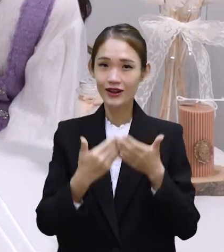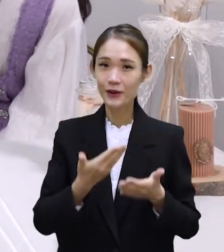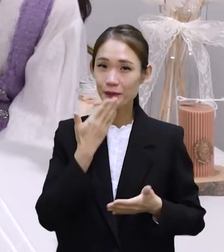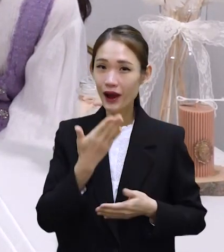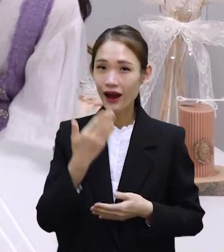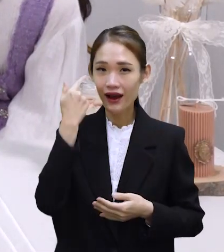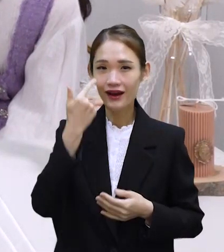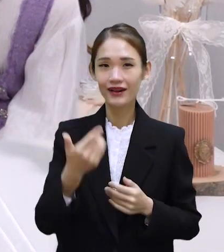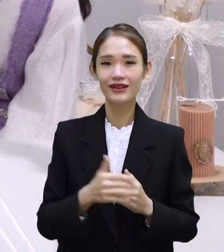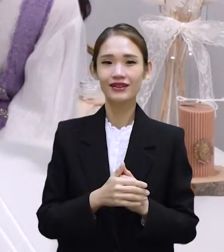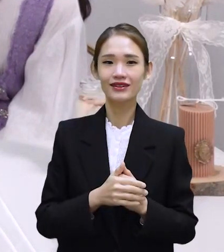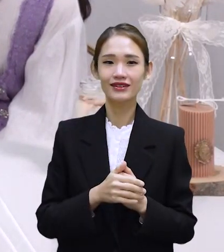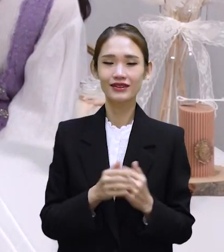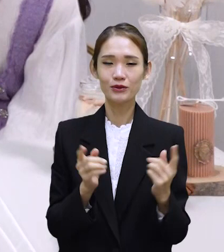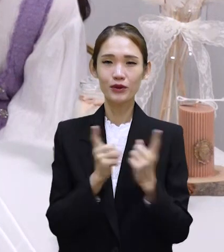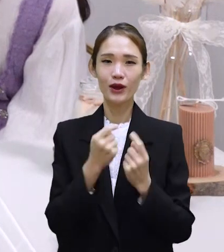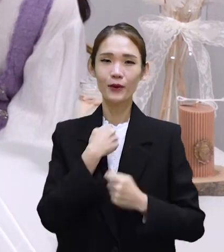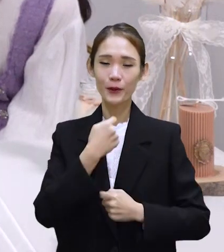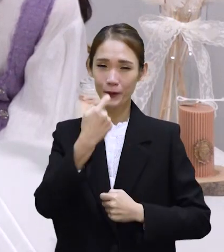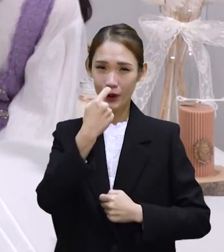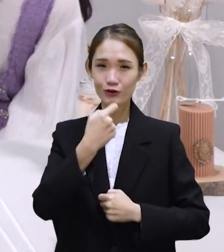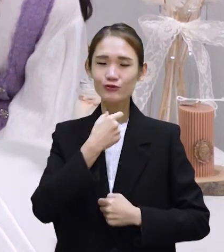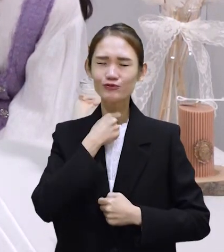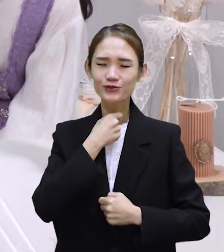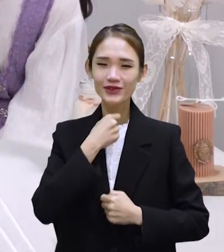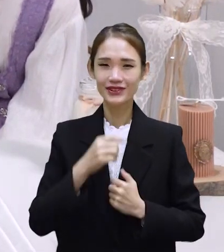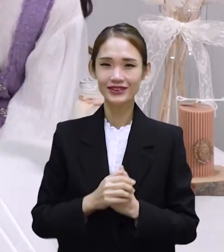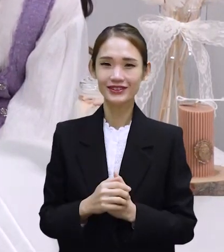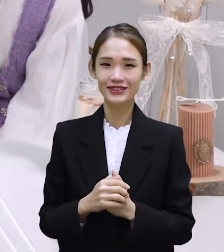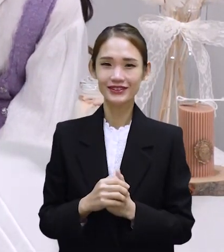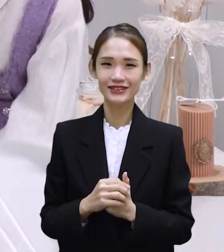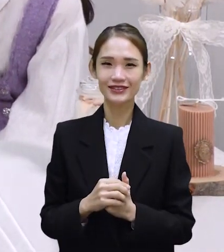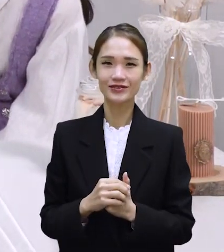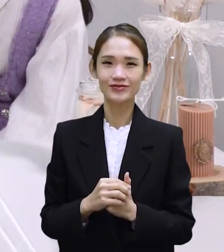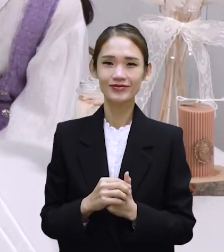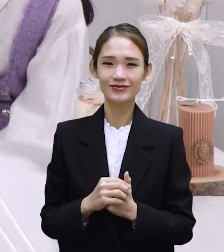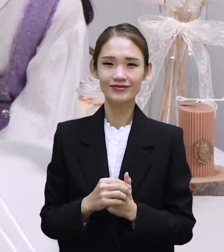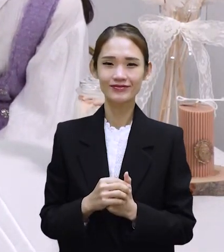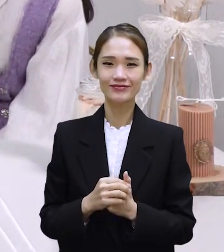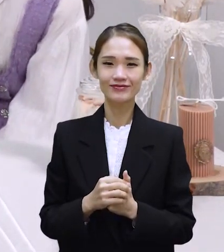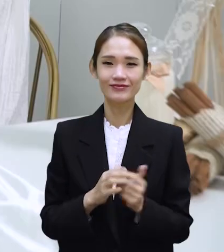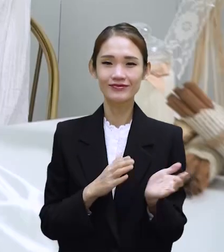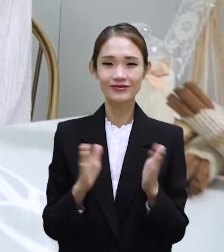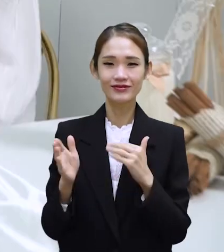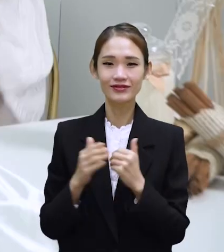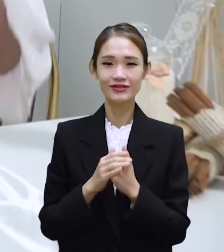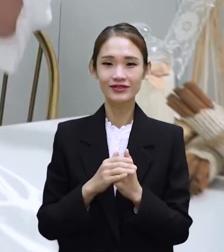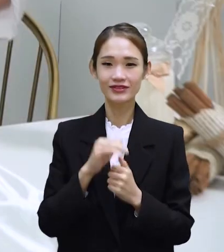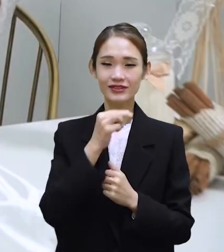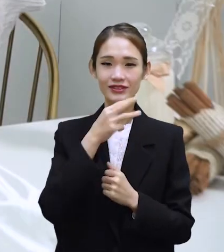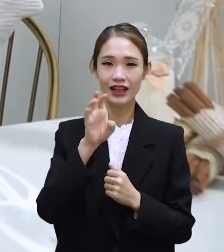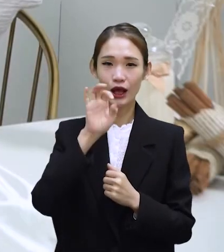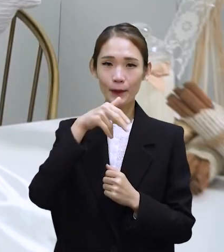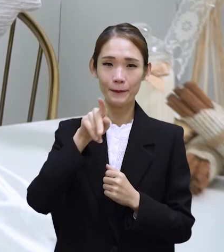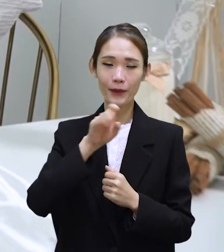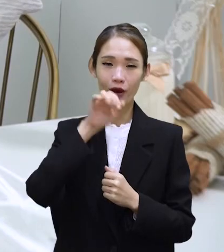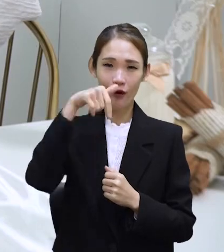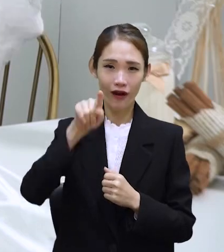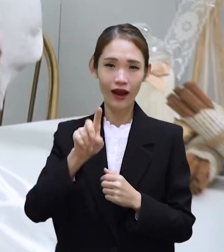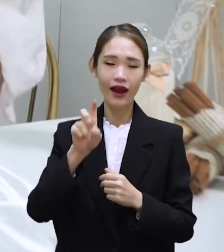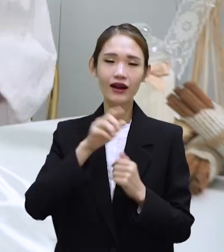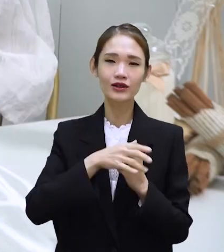알려줄 수 있을까요 한쪽 만난 이미 제가 배우고 하면 좋잖아요 예 어 그러면 태